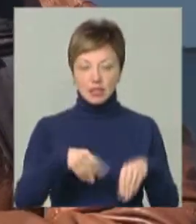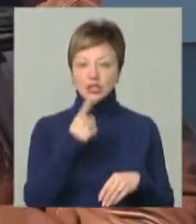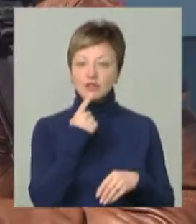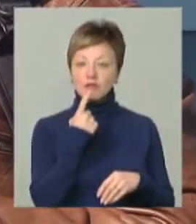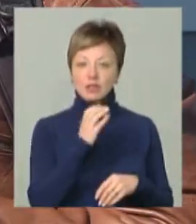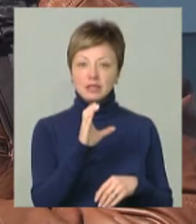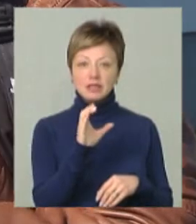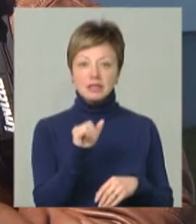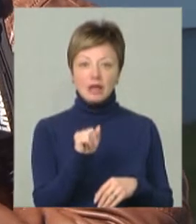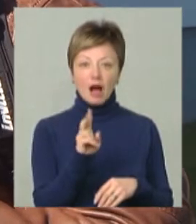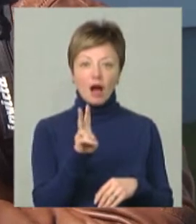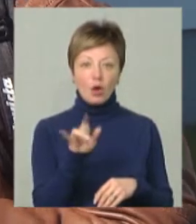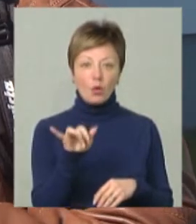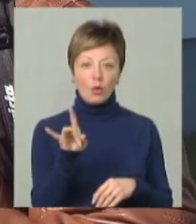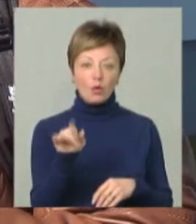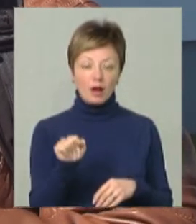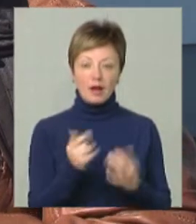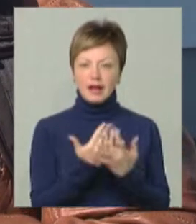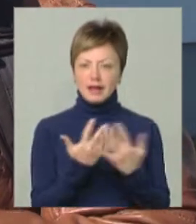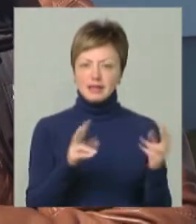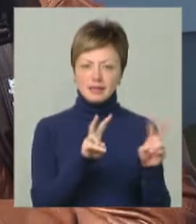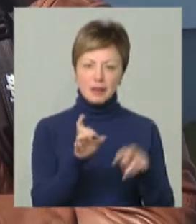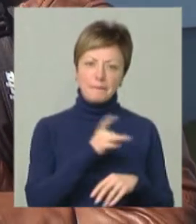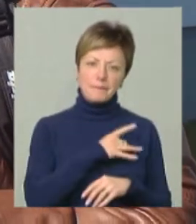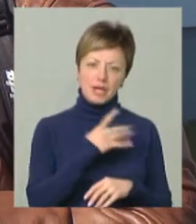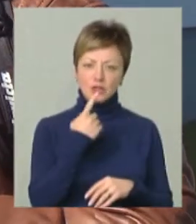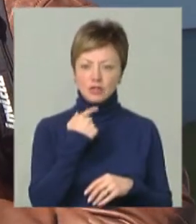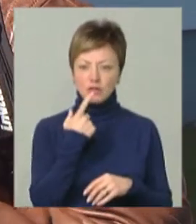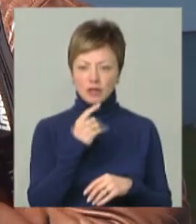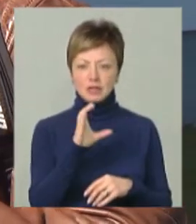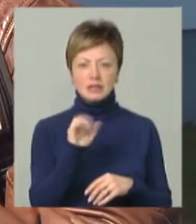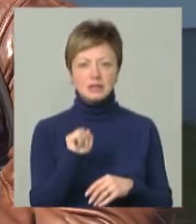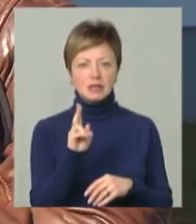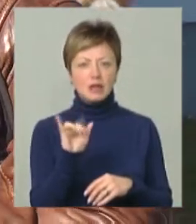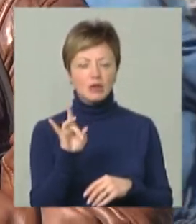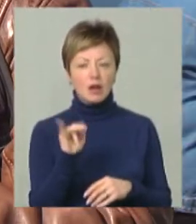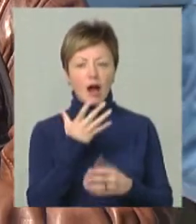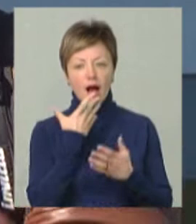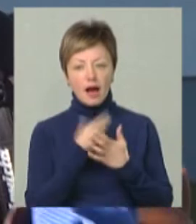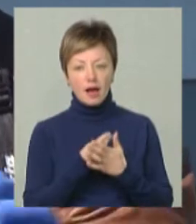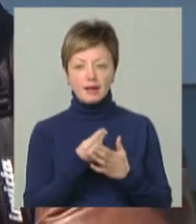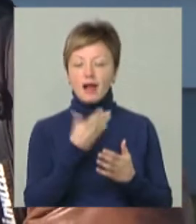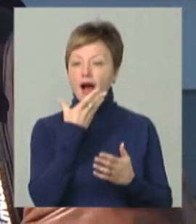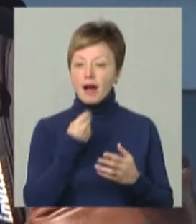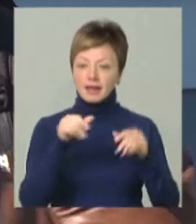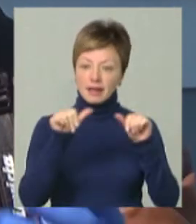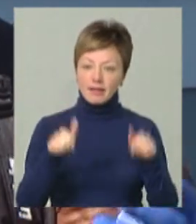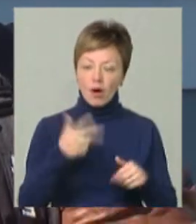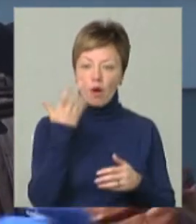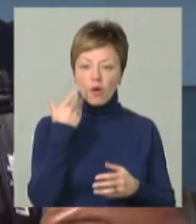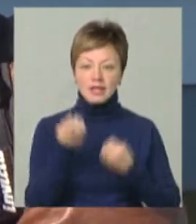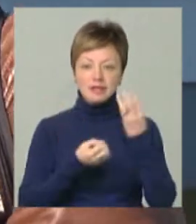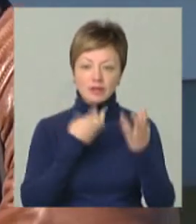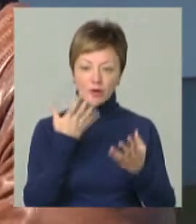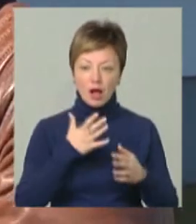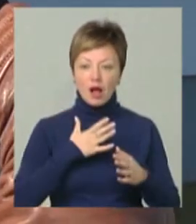Сьогодні ми садимо сакури різних видів. В даному випадку є білі, червоні сакури, які дуже гарні на вигляд, коли цвітуть. Разом з студентами приглашаємо